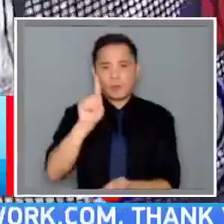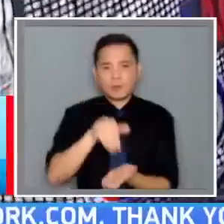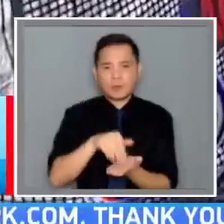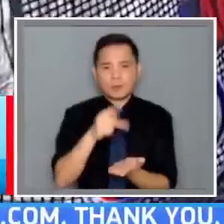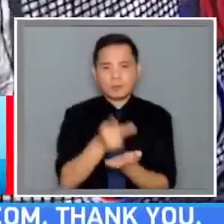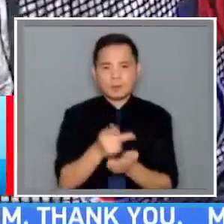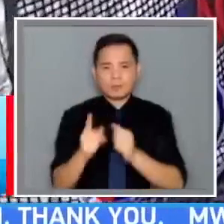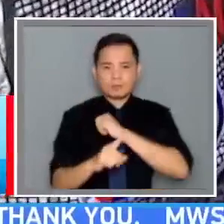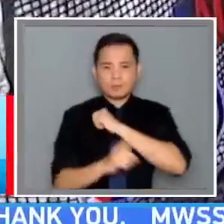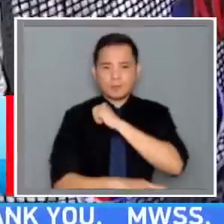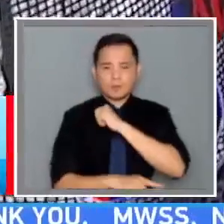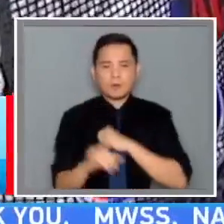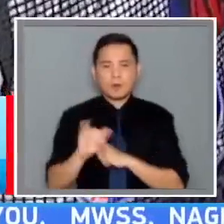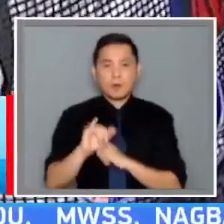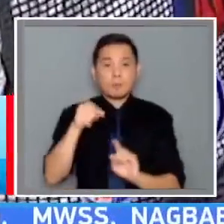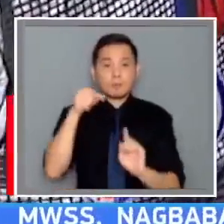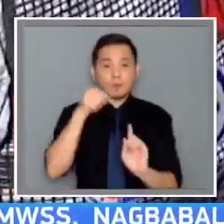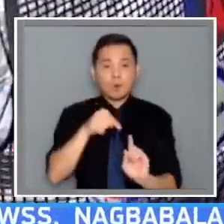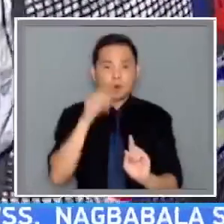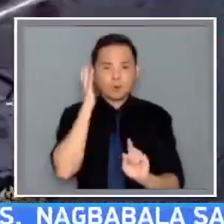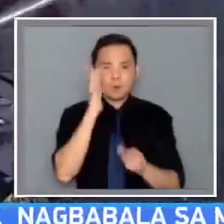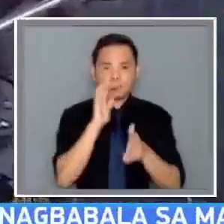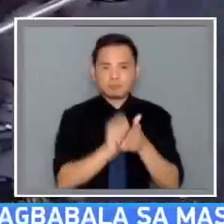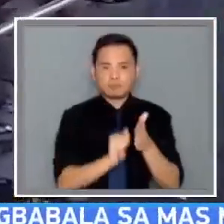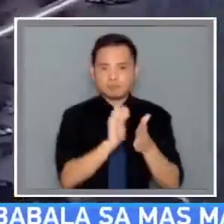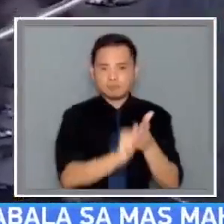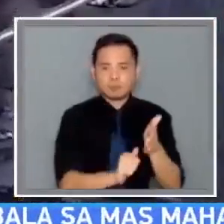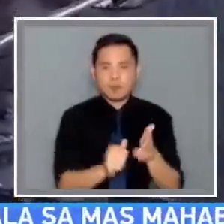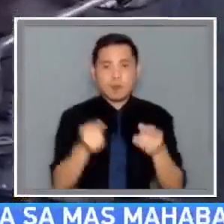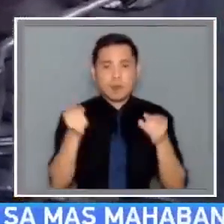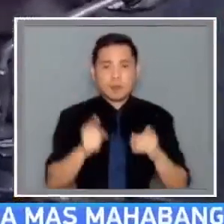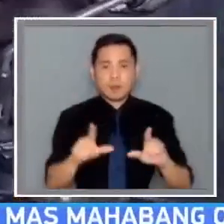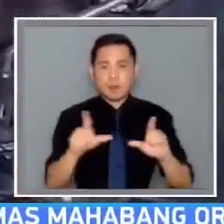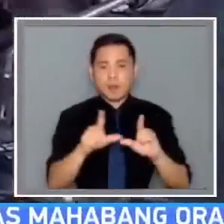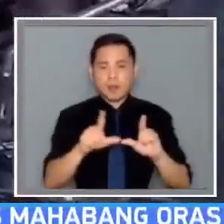demerit points na pupwedeng mauwi sa revocation ng lisensya.